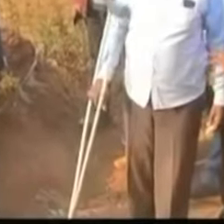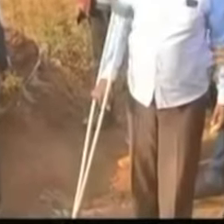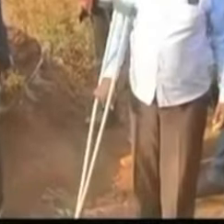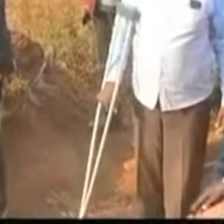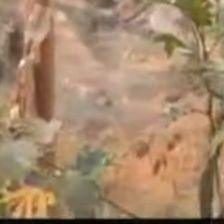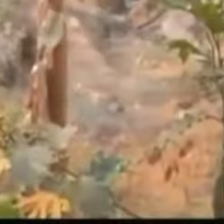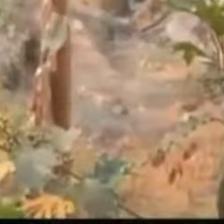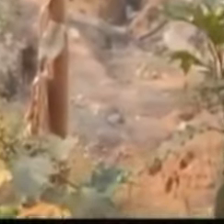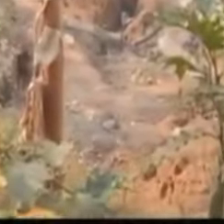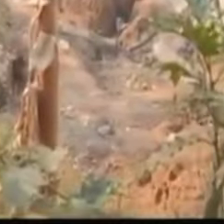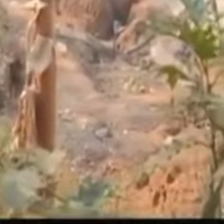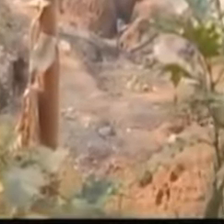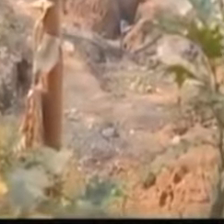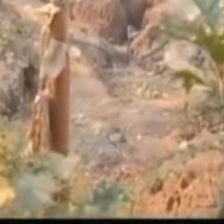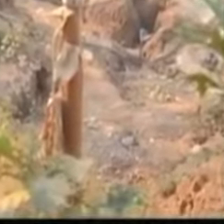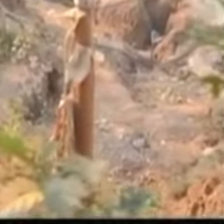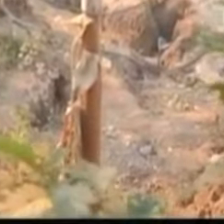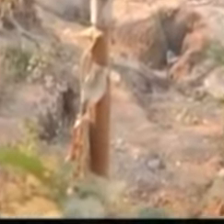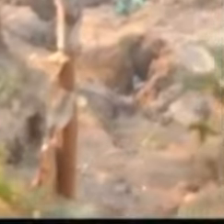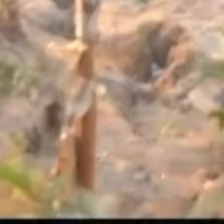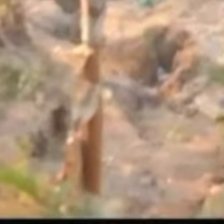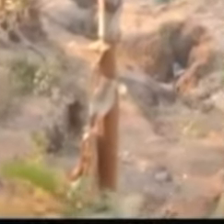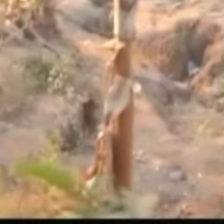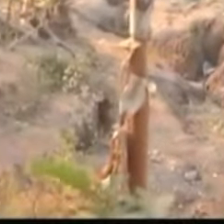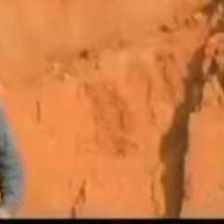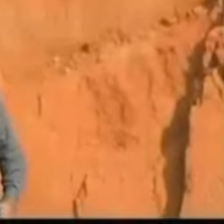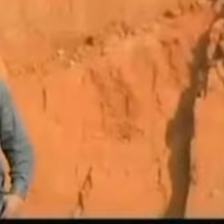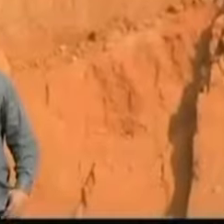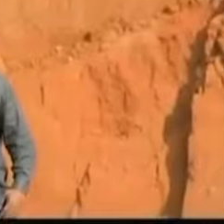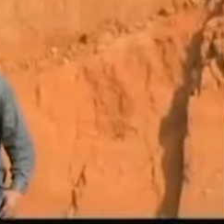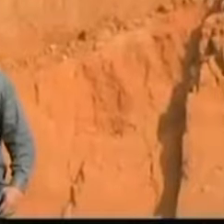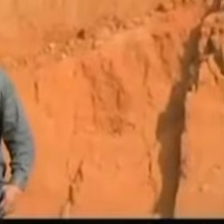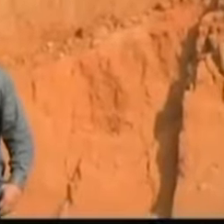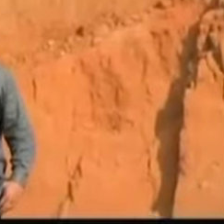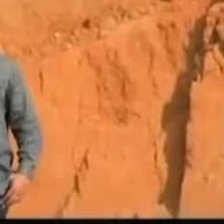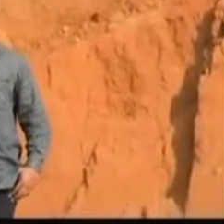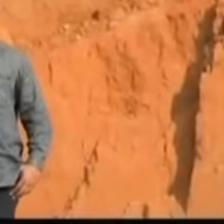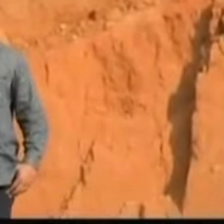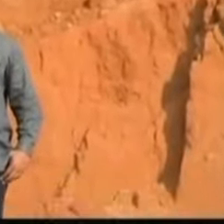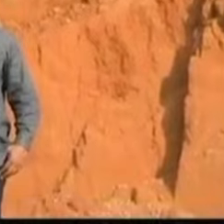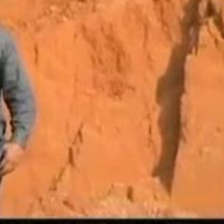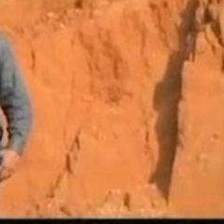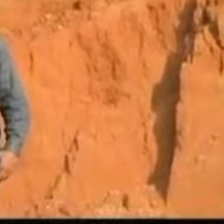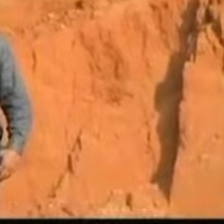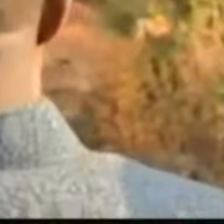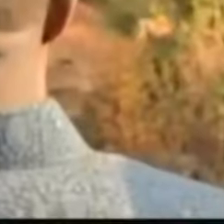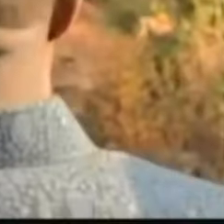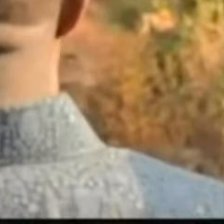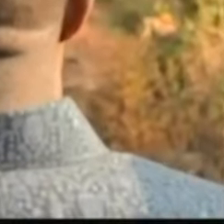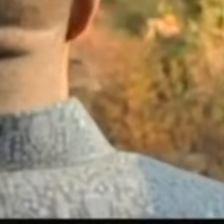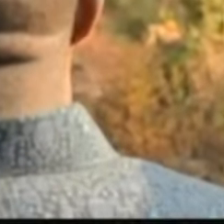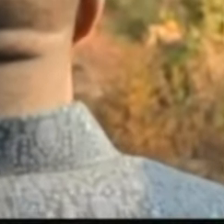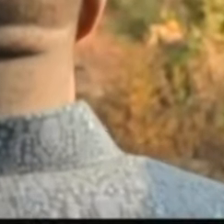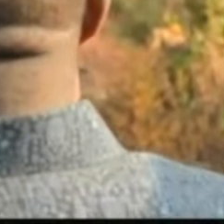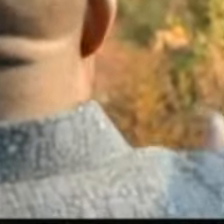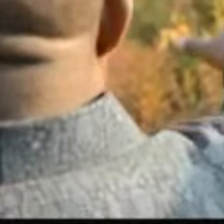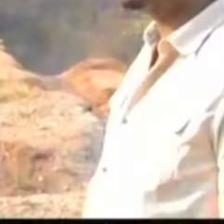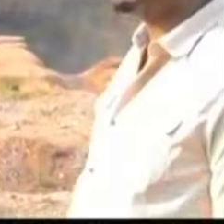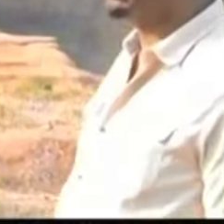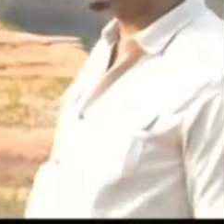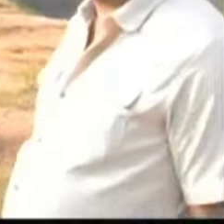l'appelle ici, est resté attaché à sa base pour ne pas qu'elle se sente orpheline. Il prend le poids de ses